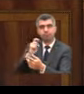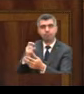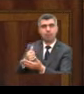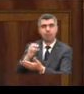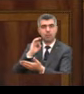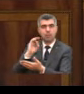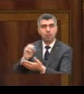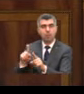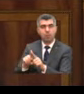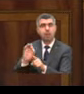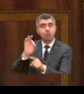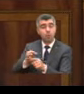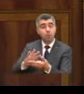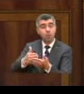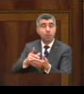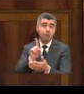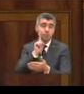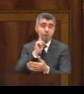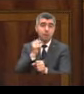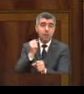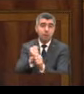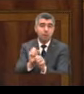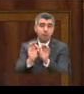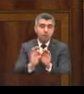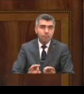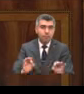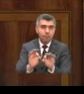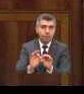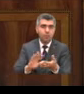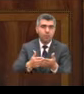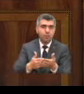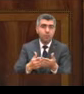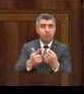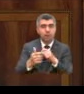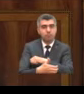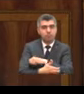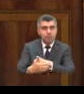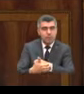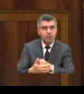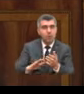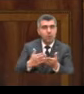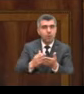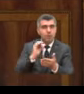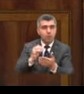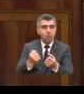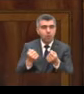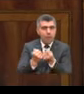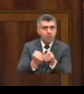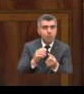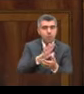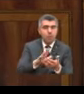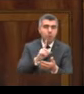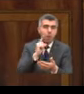عملي على الهشاشه اللي كتعرفها بعض النساء، واللي كتقدر تكون الهشاشه مدخل لمداخل العنف ومدخل لمداخل يعني